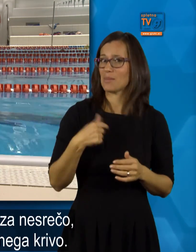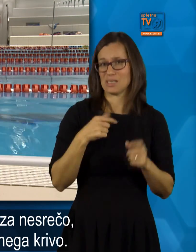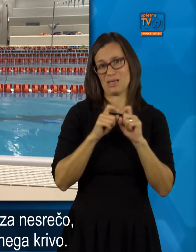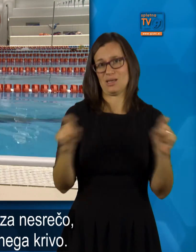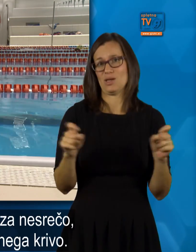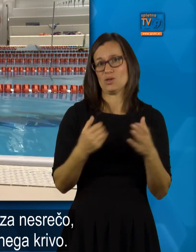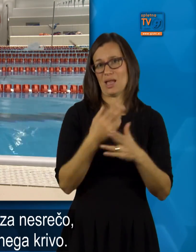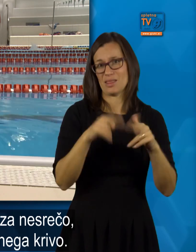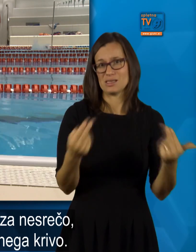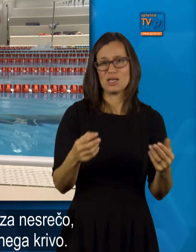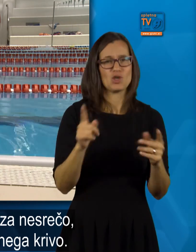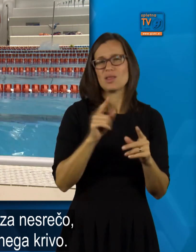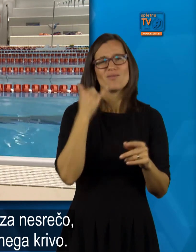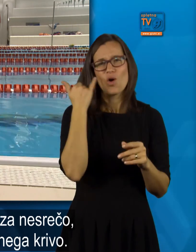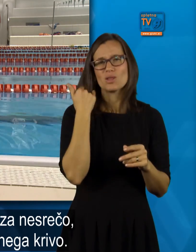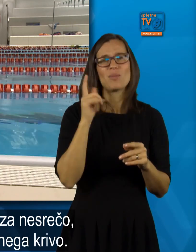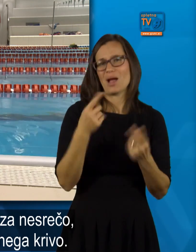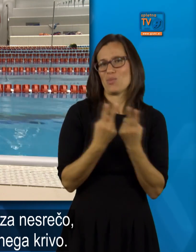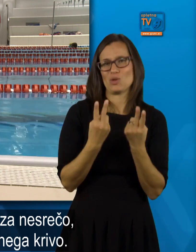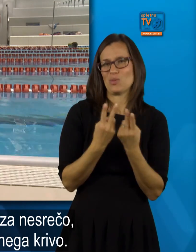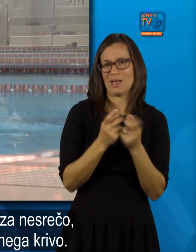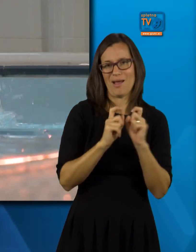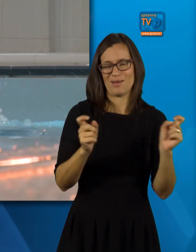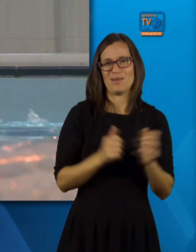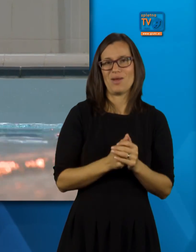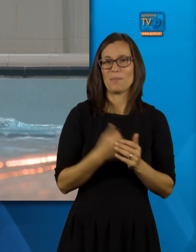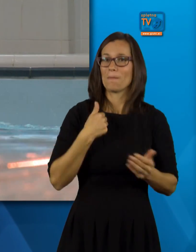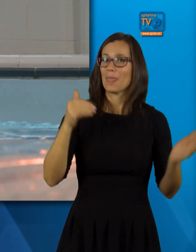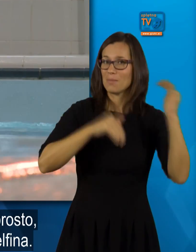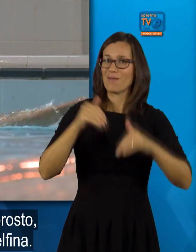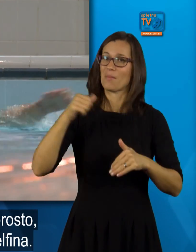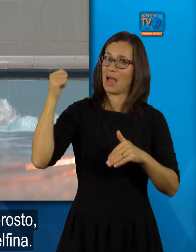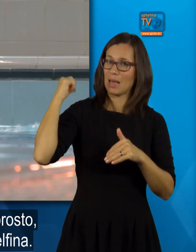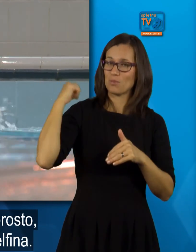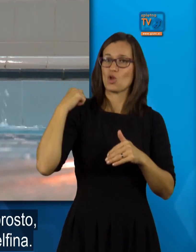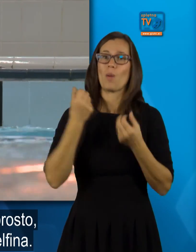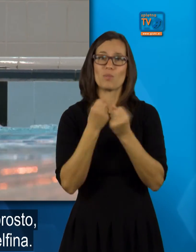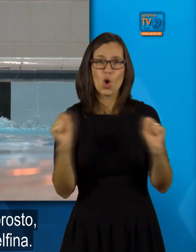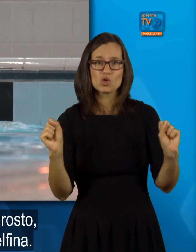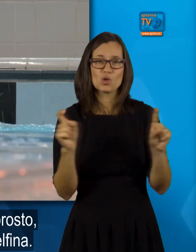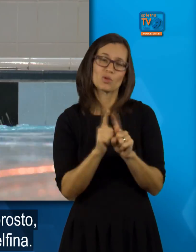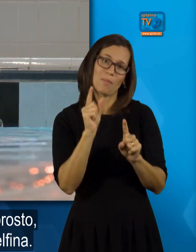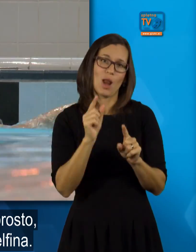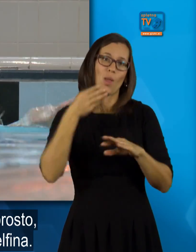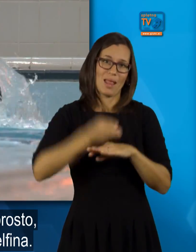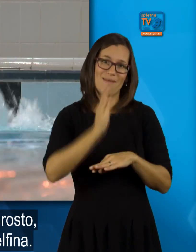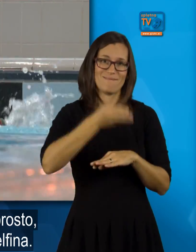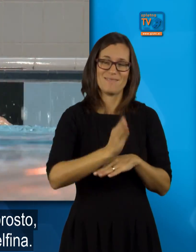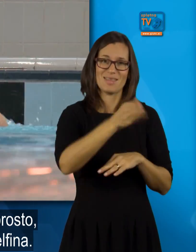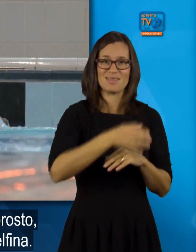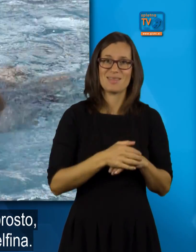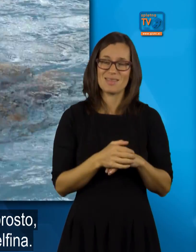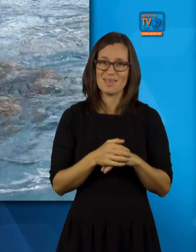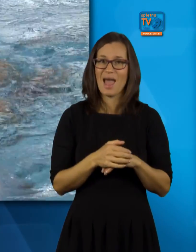za nesrečo, ni nobena voda ali pa kaj podobnega kriva. Plavam hrbtno, prosto, pa nekaj